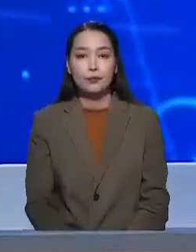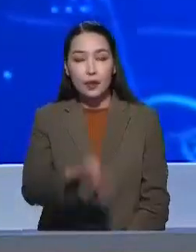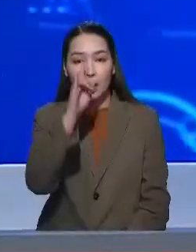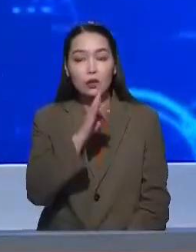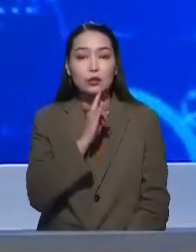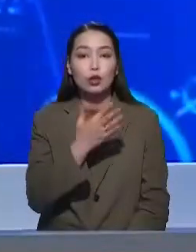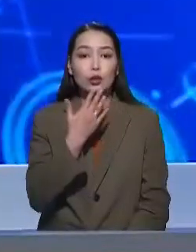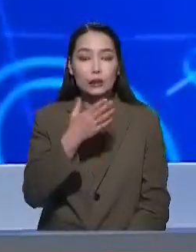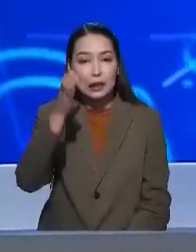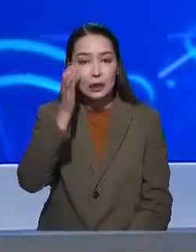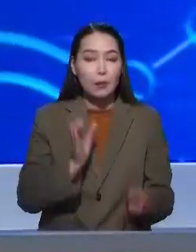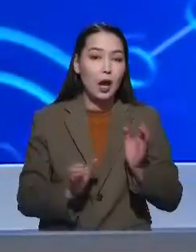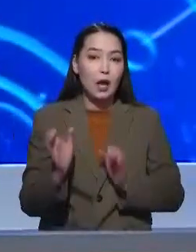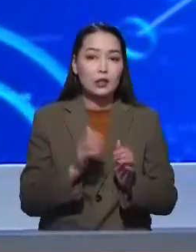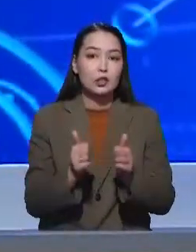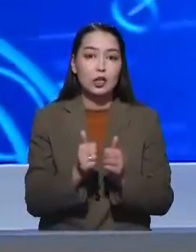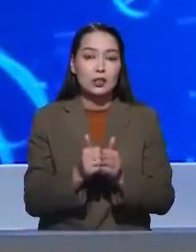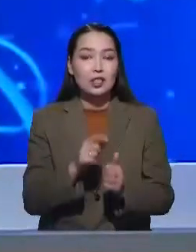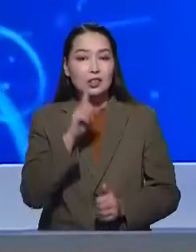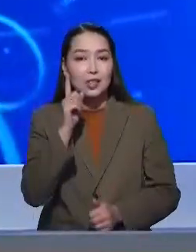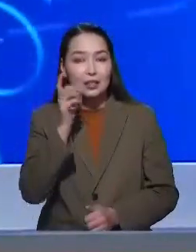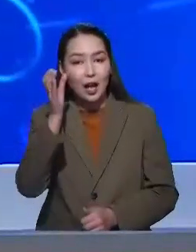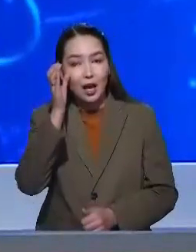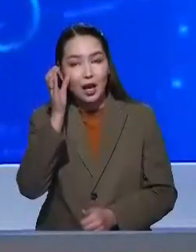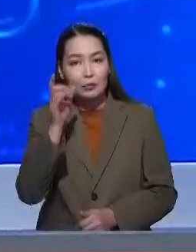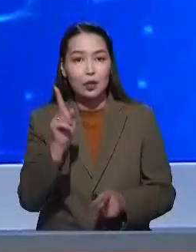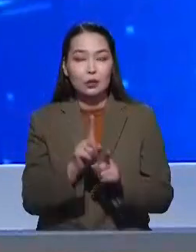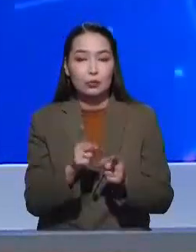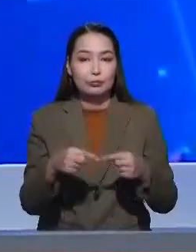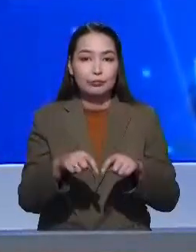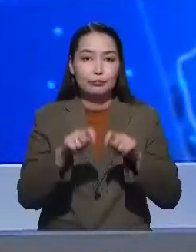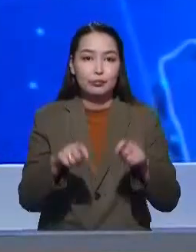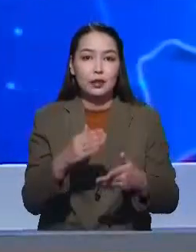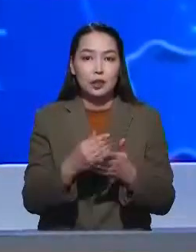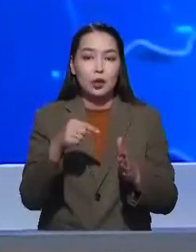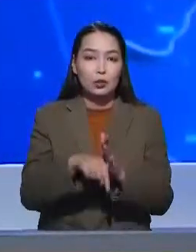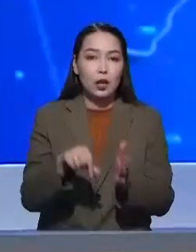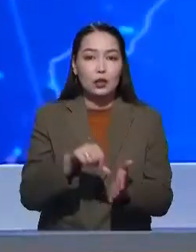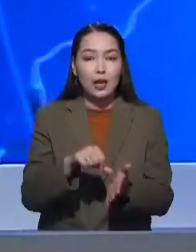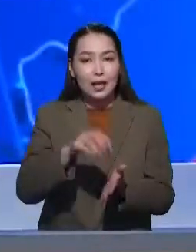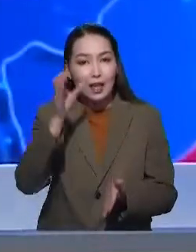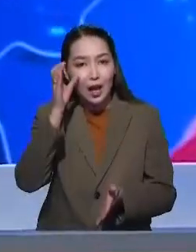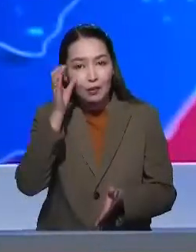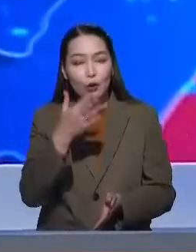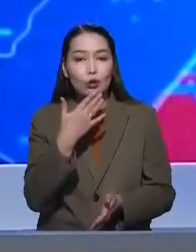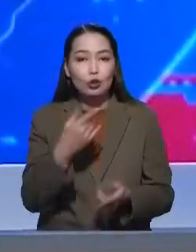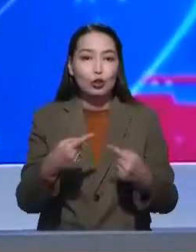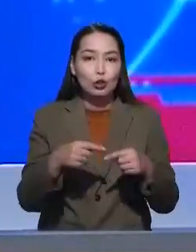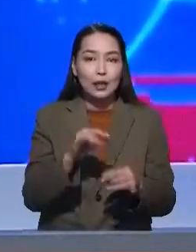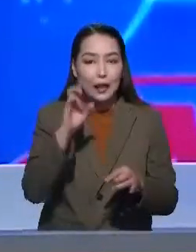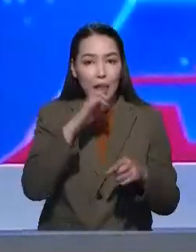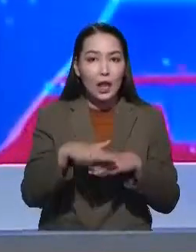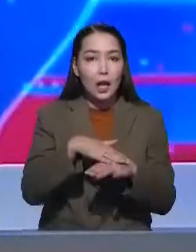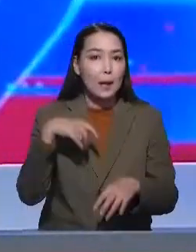Kazakistan'da Ulttık Gılım Akademiyası janından Jas Gılımdar Kengesi kuruldu. Onun kuramına elimizden gılımdarı Ulttık Kurultay men el